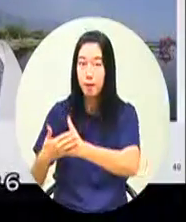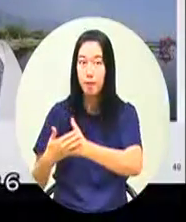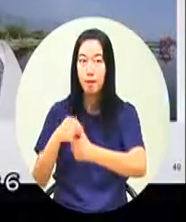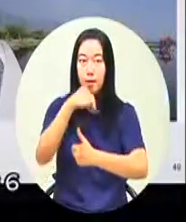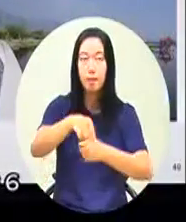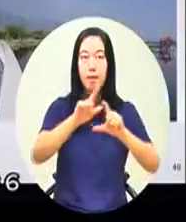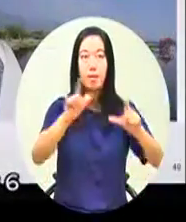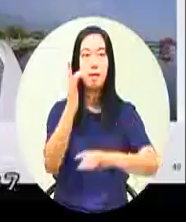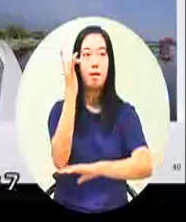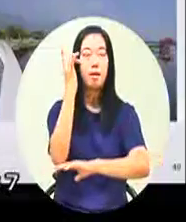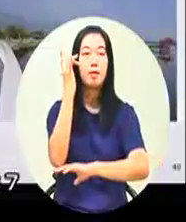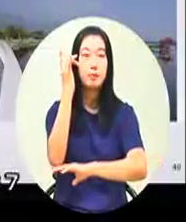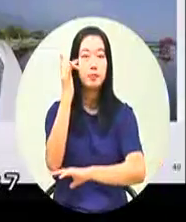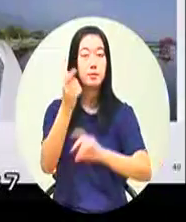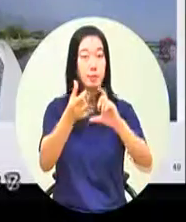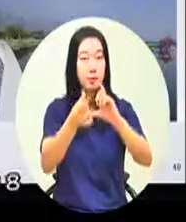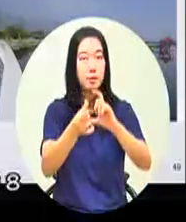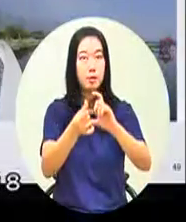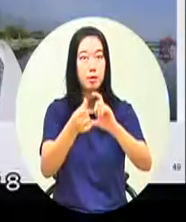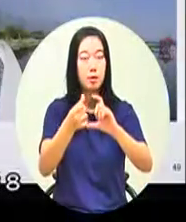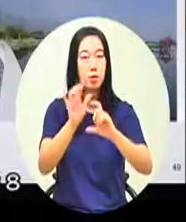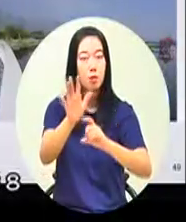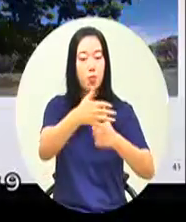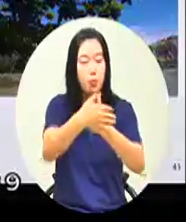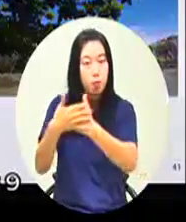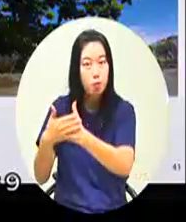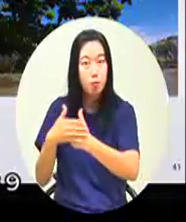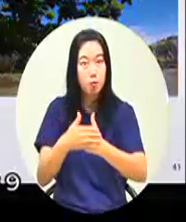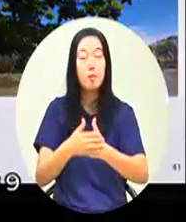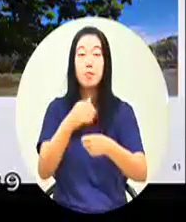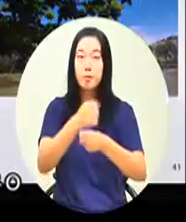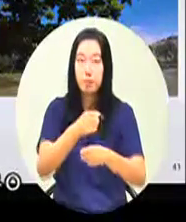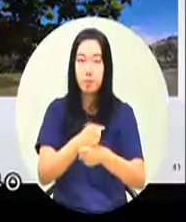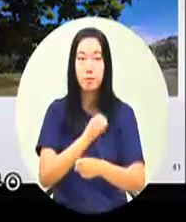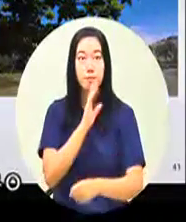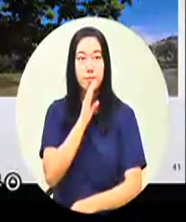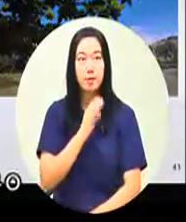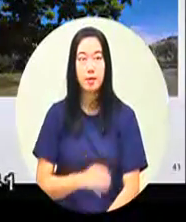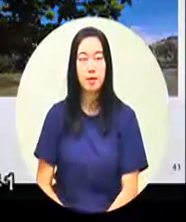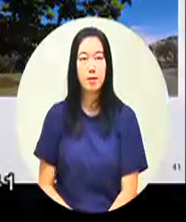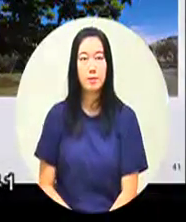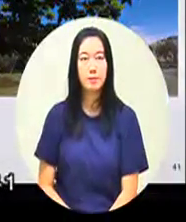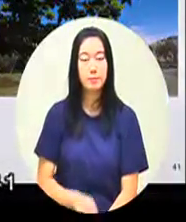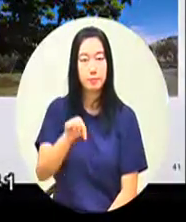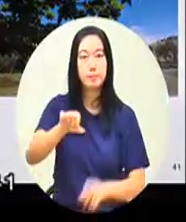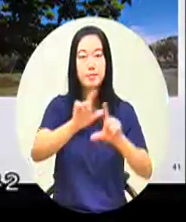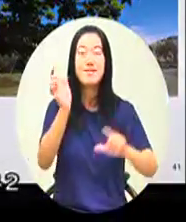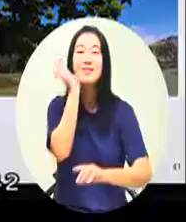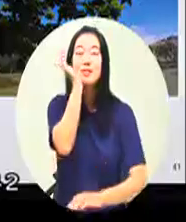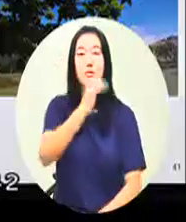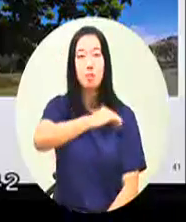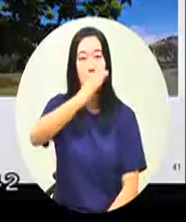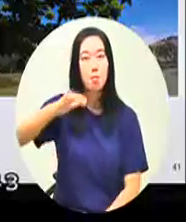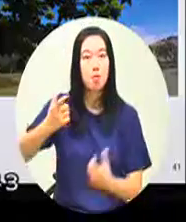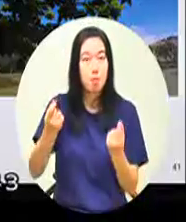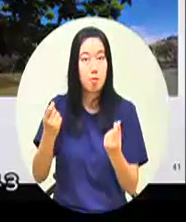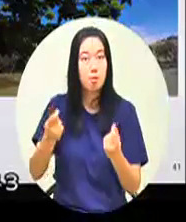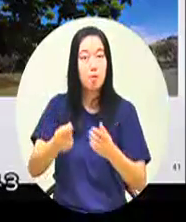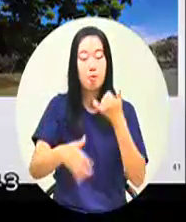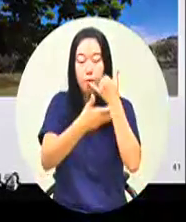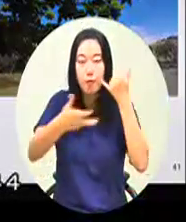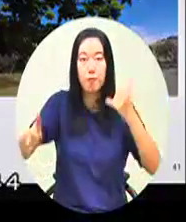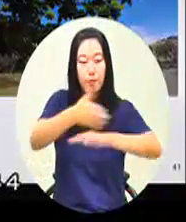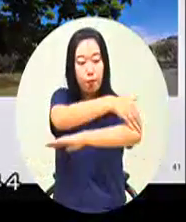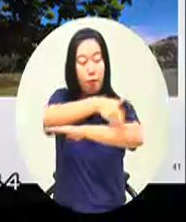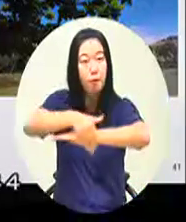山那个大树地区的一个相关的维护工作。下一页。那大冈山的部分也有我们的海岸，还有一